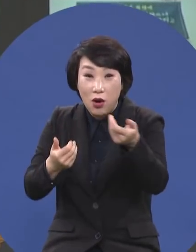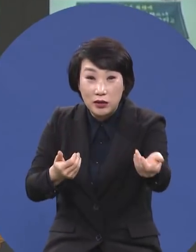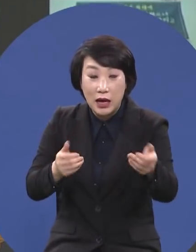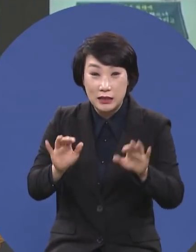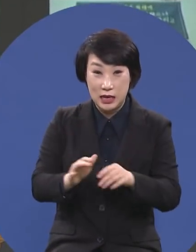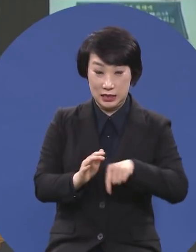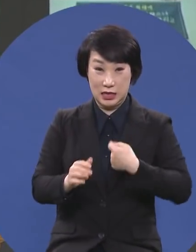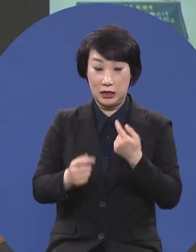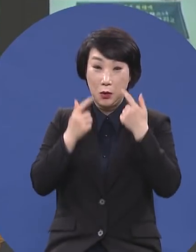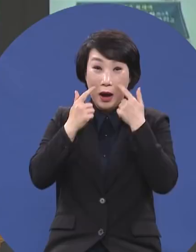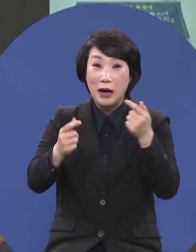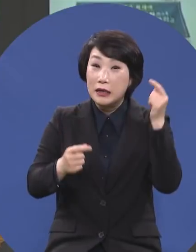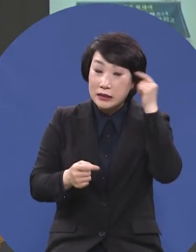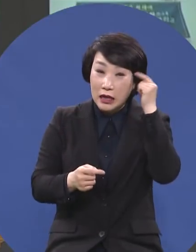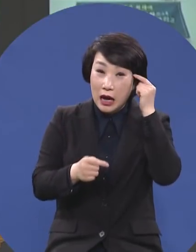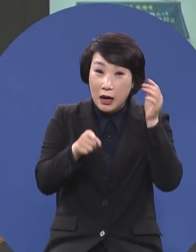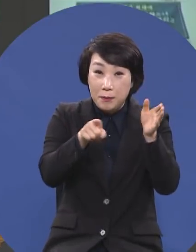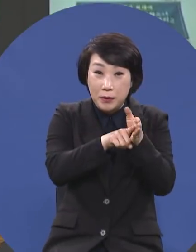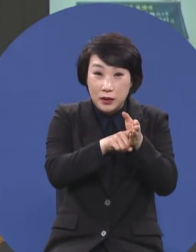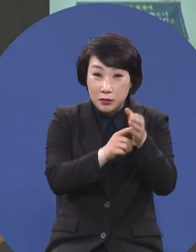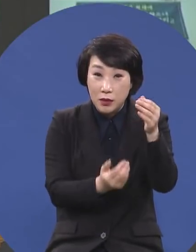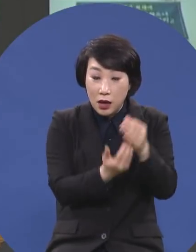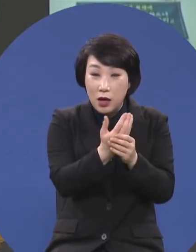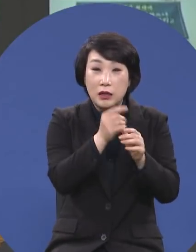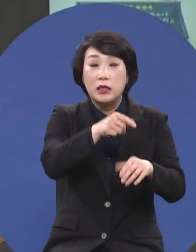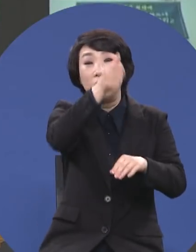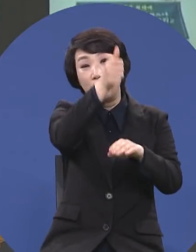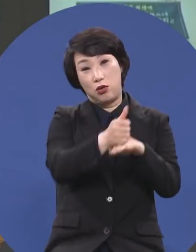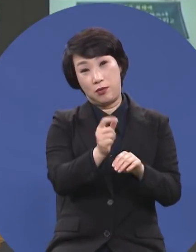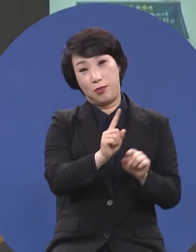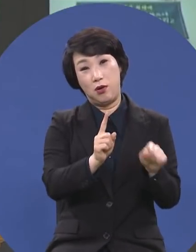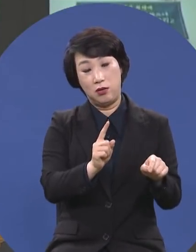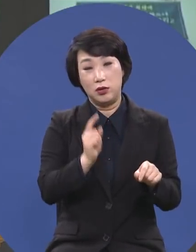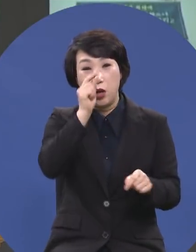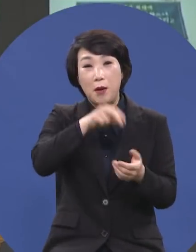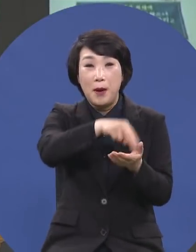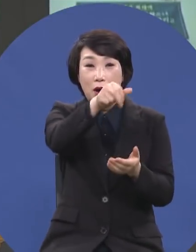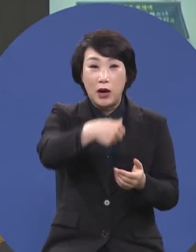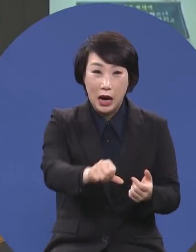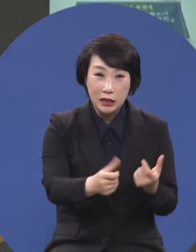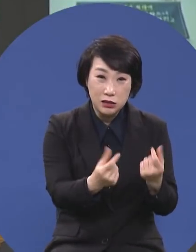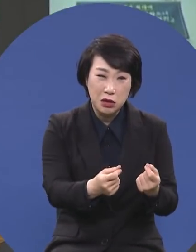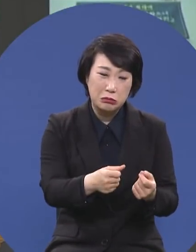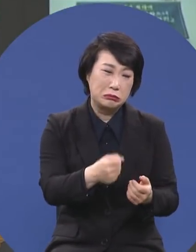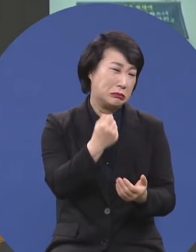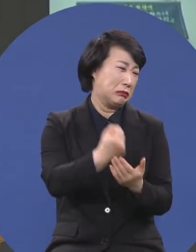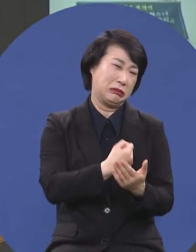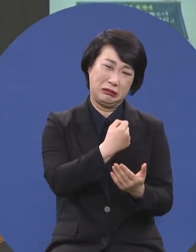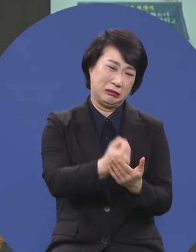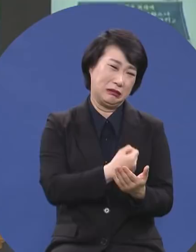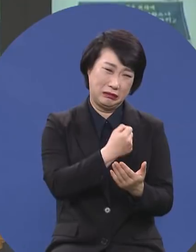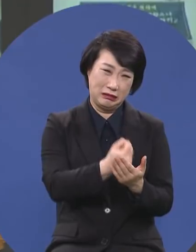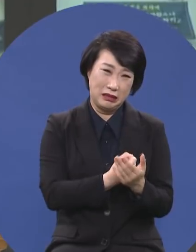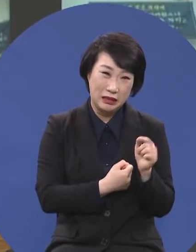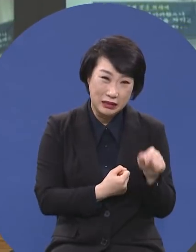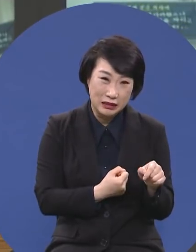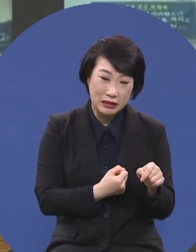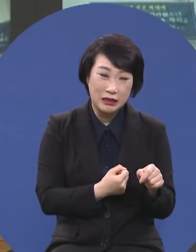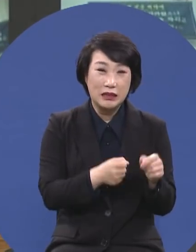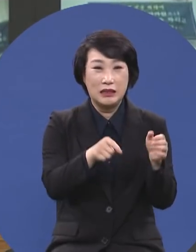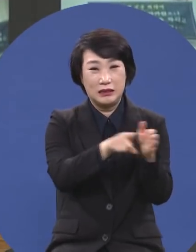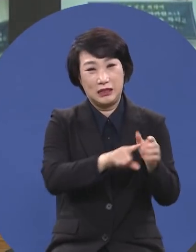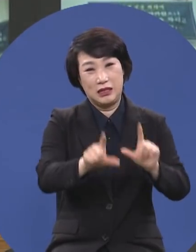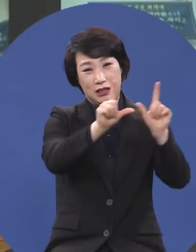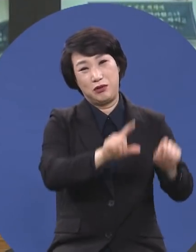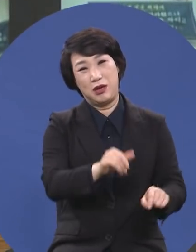자기 확신에서 나온 신념의 믿음의 결과는 탕자처럼 비참한 이